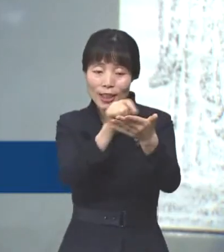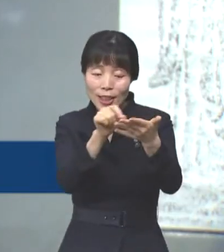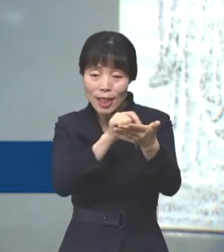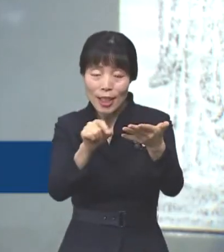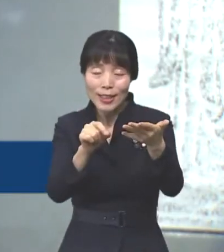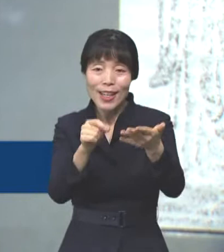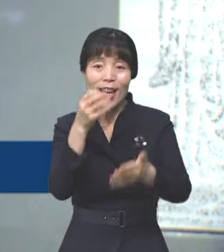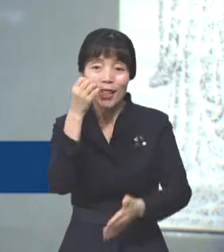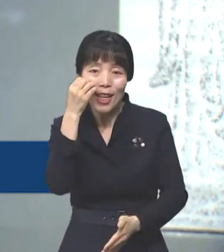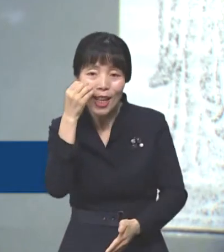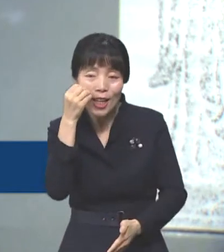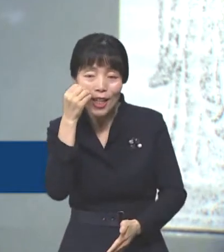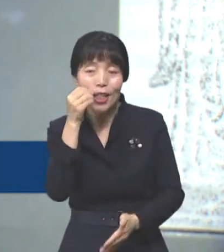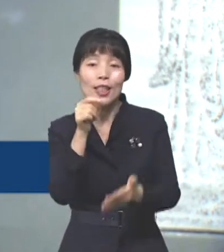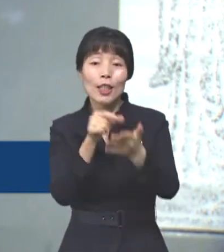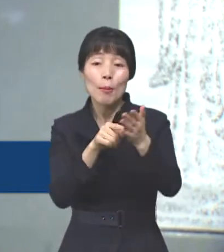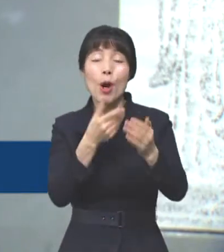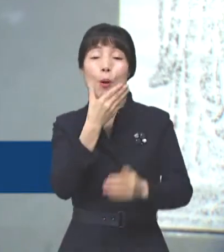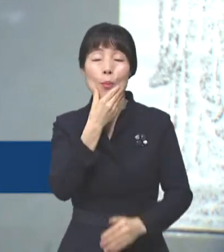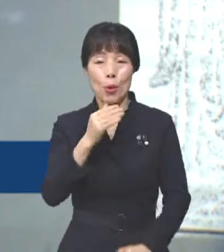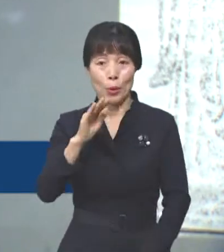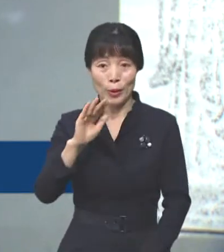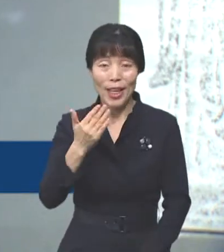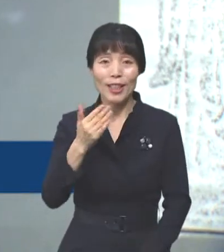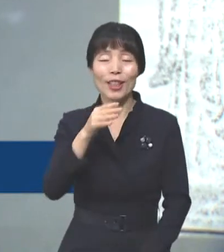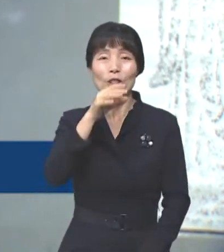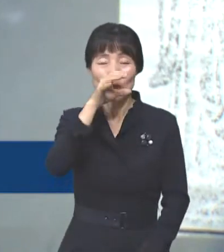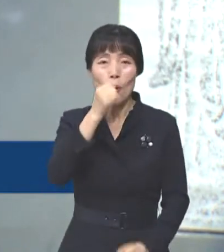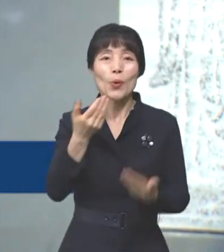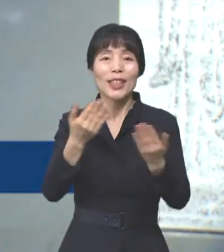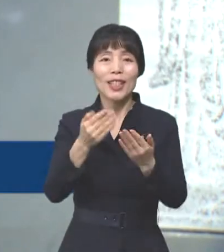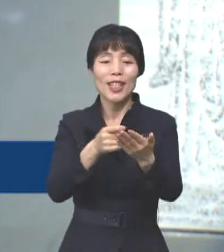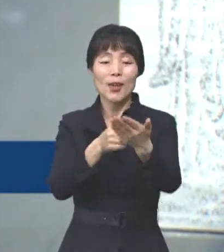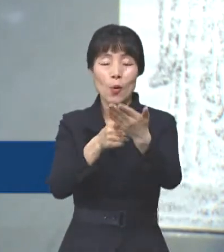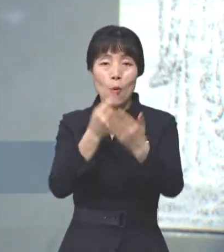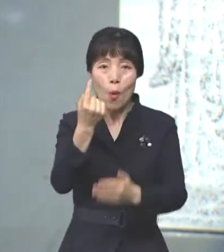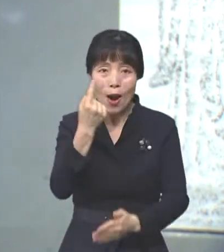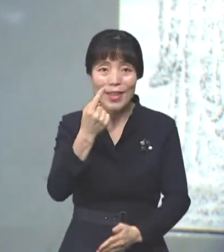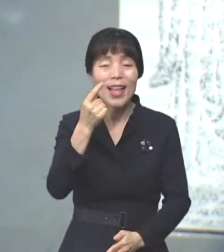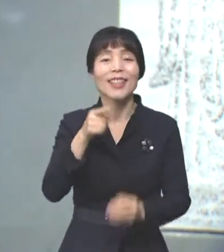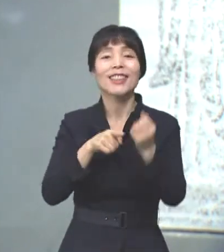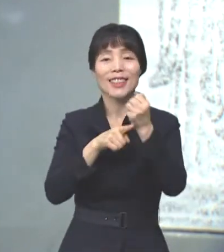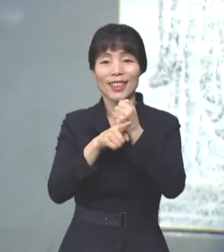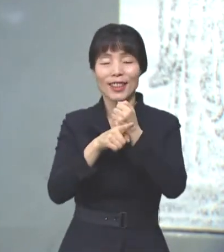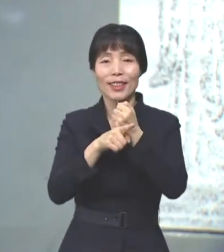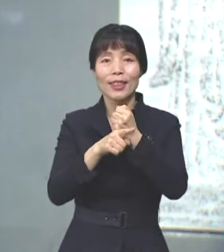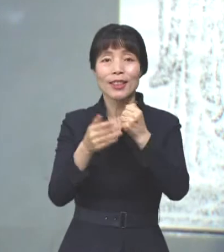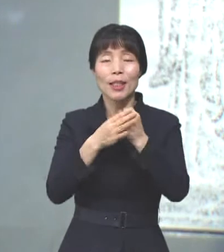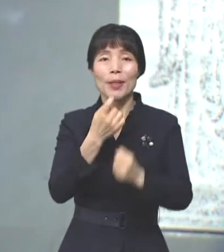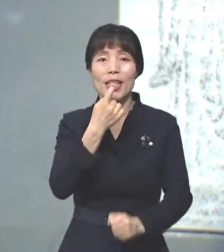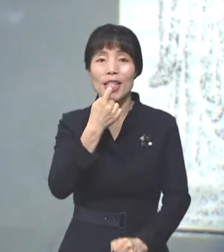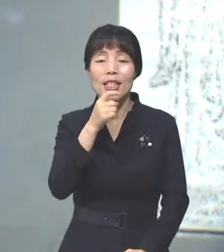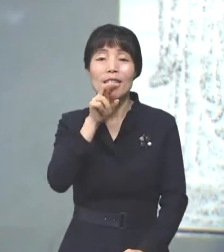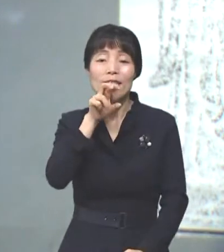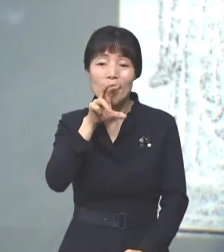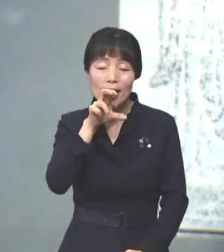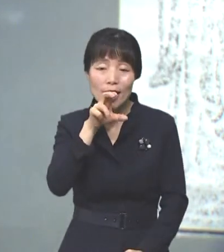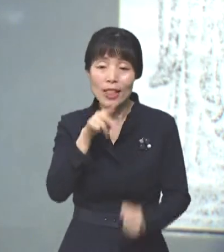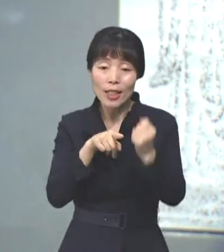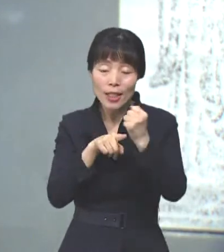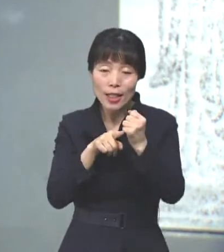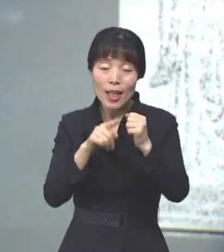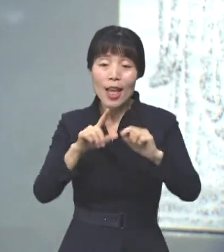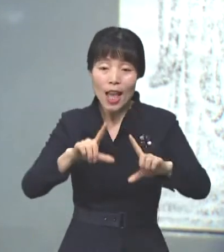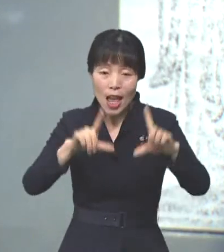언급되는데요. 상서롭다는 뜻은 복되고 길한 일이 일어날 조짐이 있다라는 뜻이에요. 그렇기 때문에 신쥐띠의 때에는 그